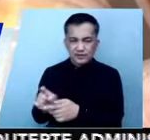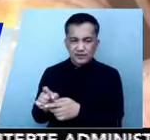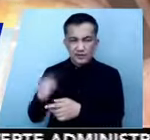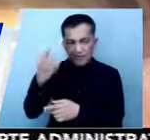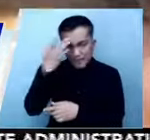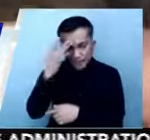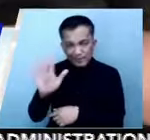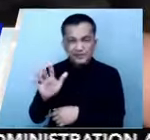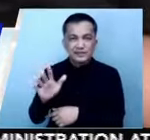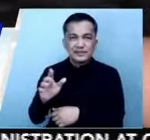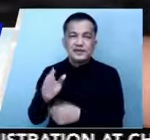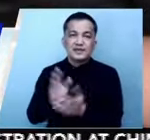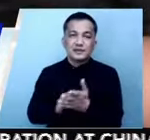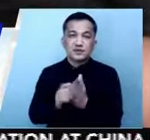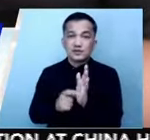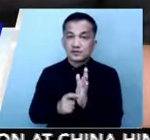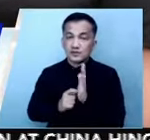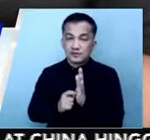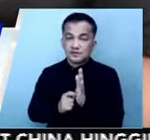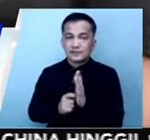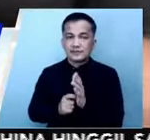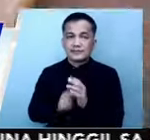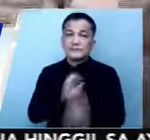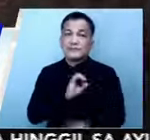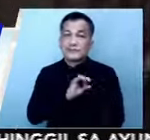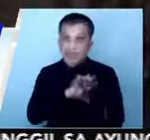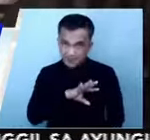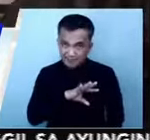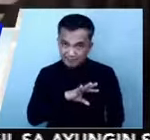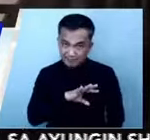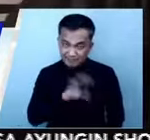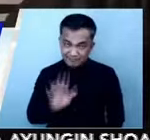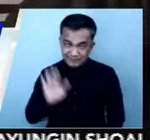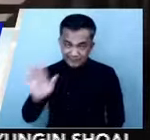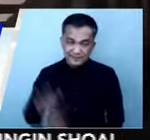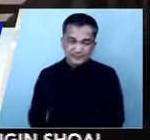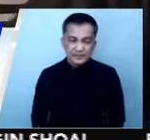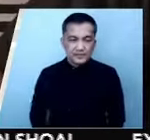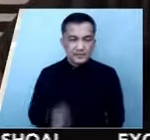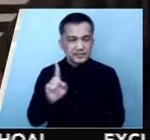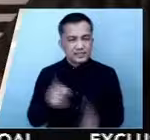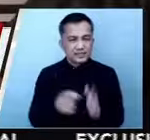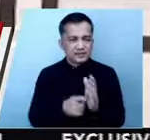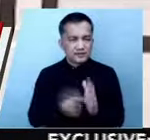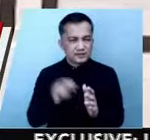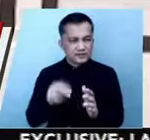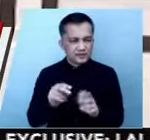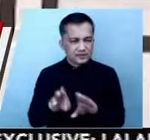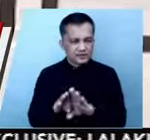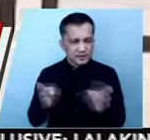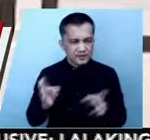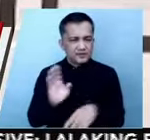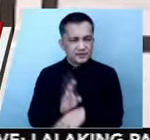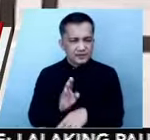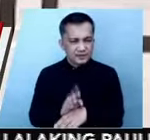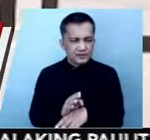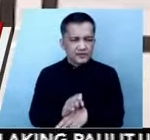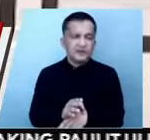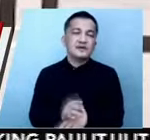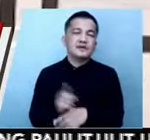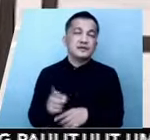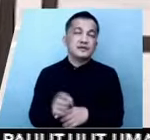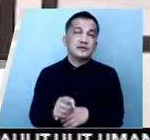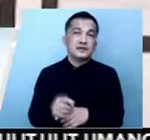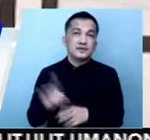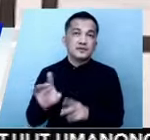school requirement, pinagkakitaan na rin nila. Isa sa requirements namin is kailangan namin mag-open ng business. Pilit po namin is